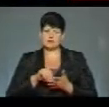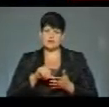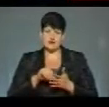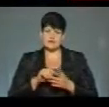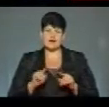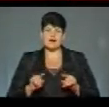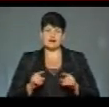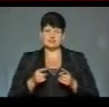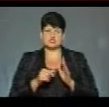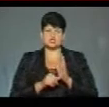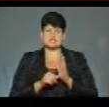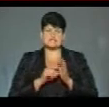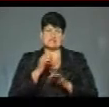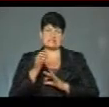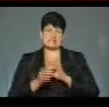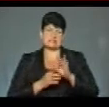на 60 діб.